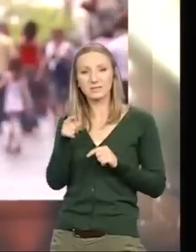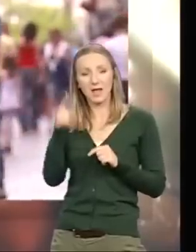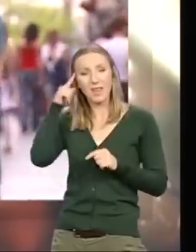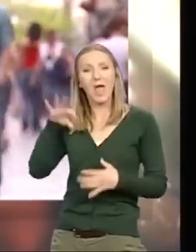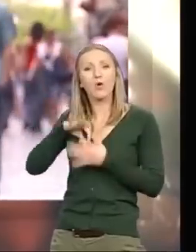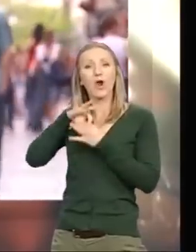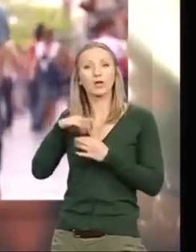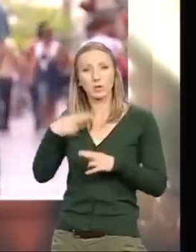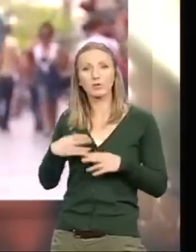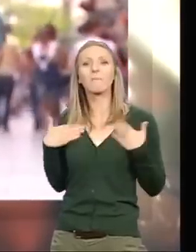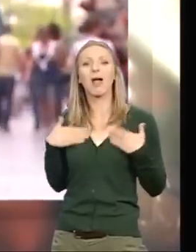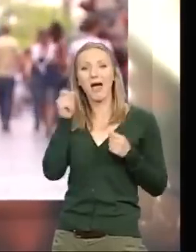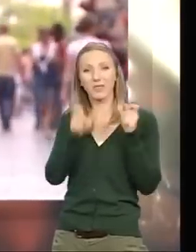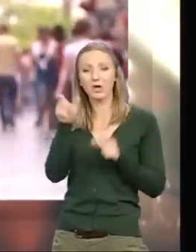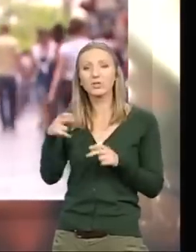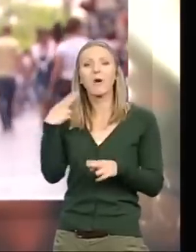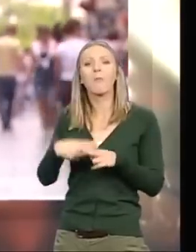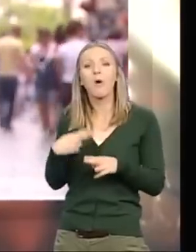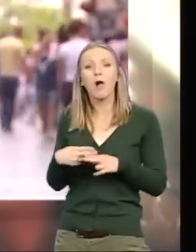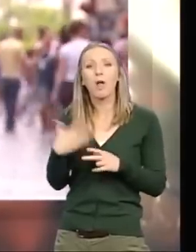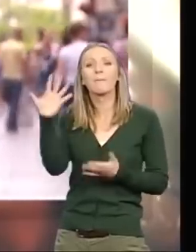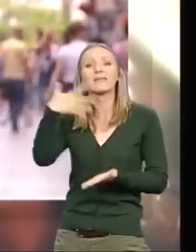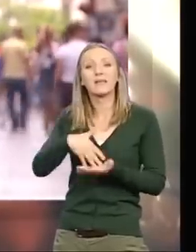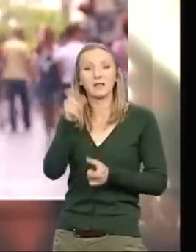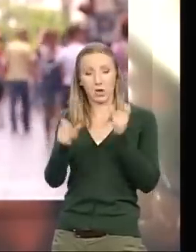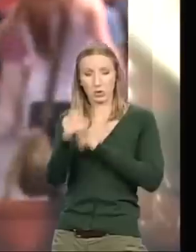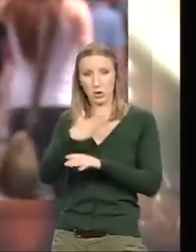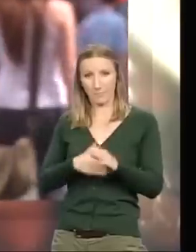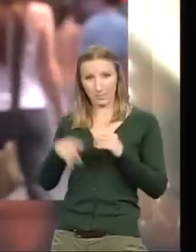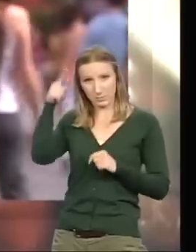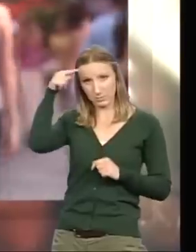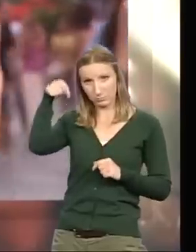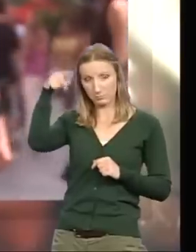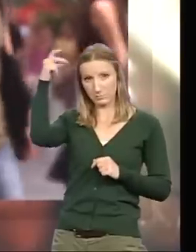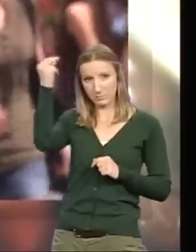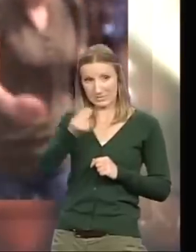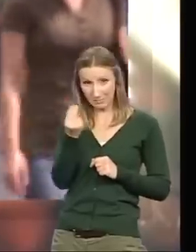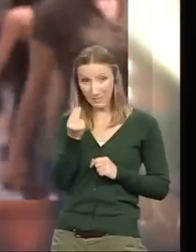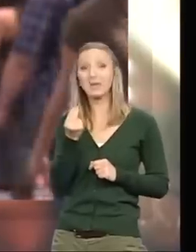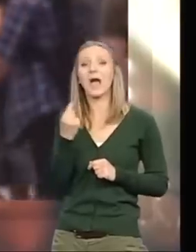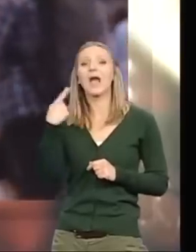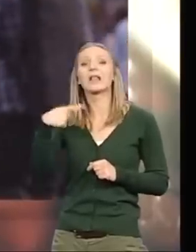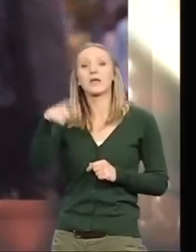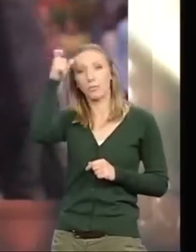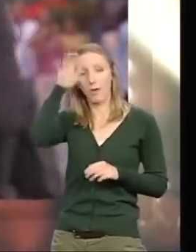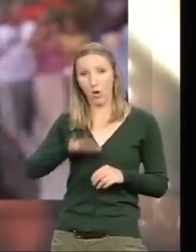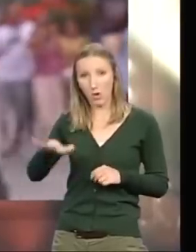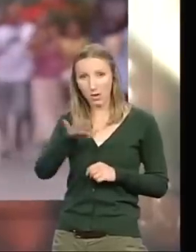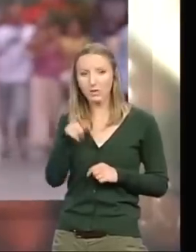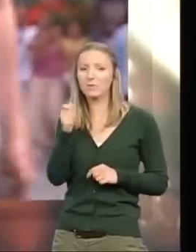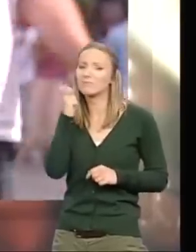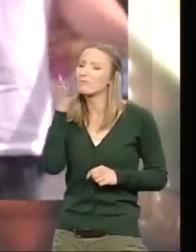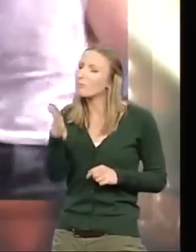oboljenje među mladim osobama, od kojeg je oboljelo oko 5000 osoba u Srbiji, a samo u Beogradu blizu 1000. Ova bolest nosi brojne